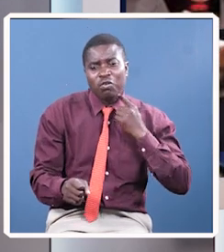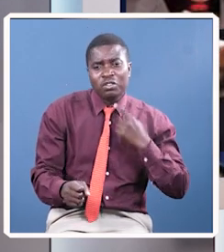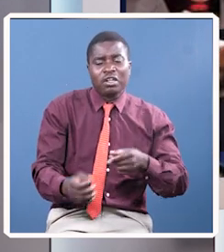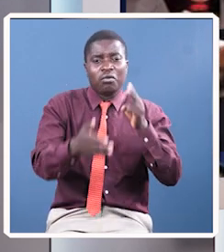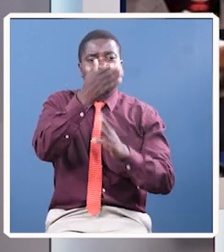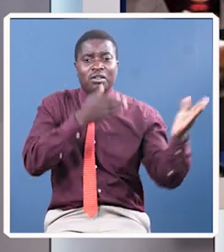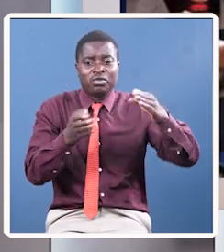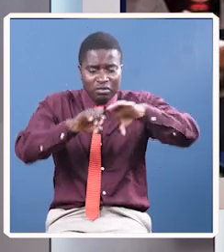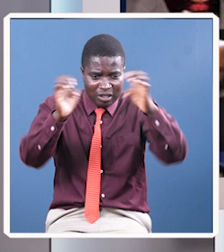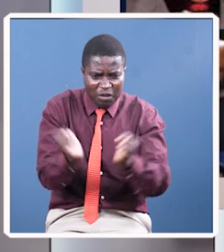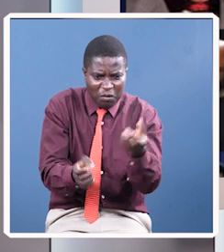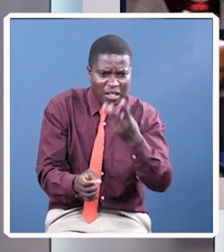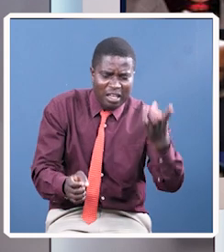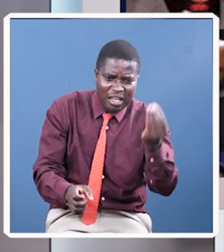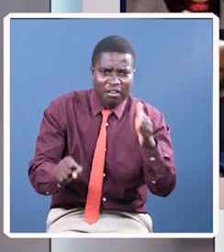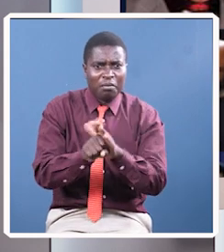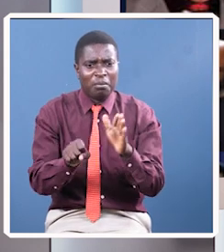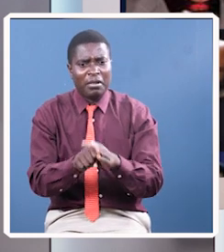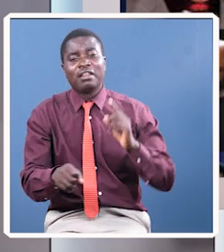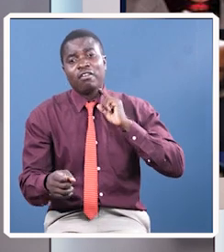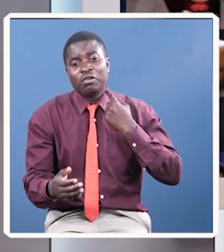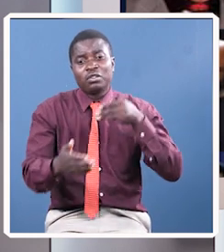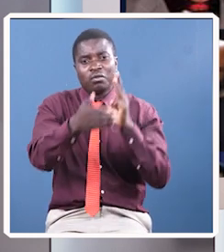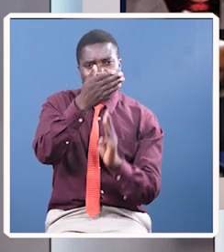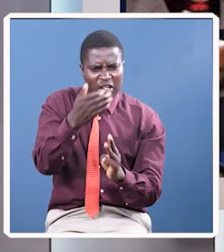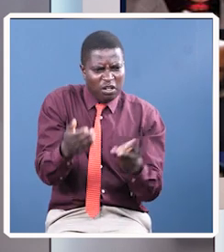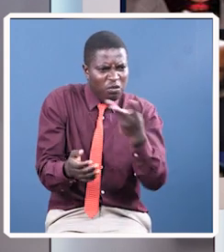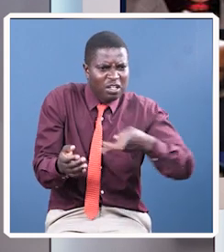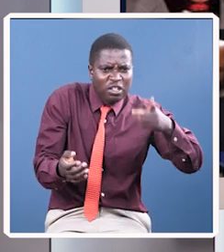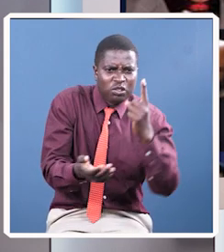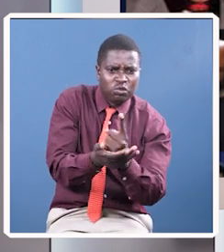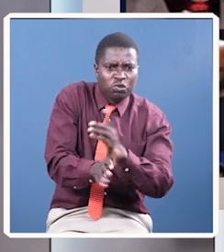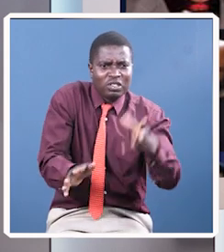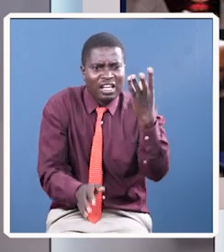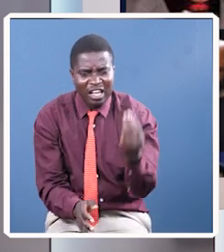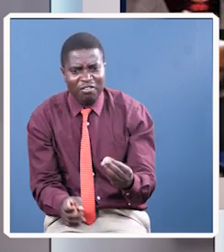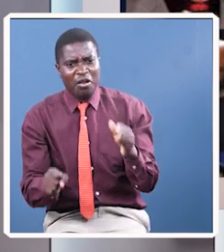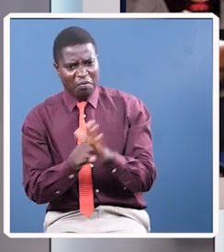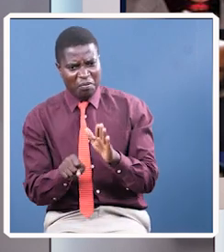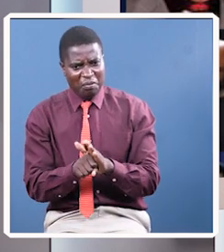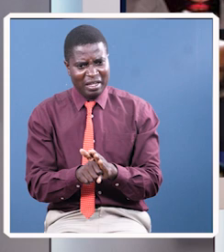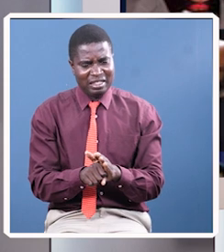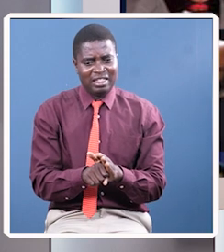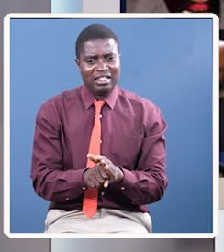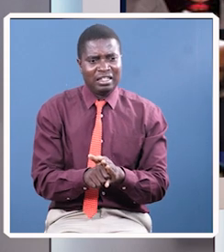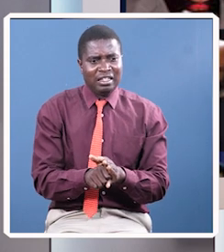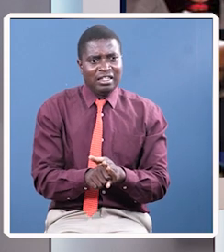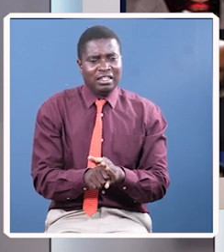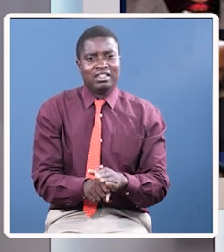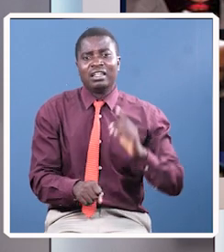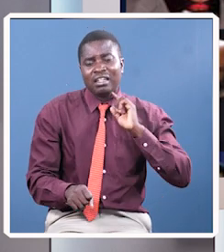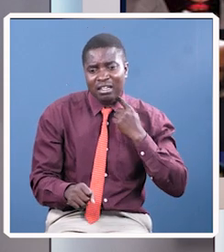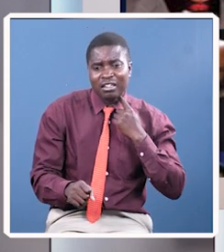prophets. Apana poru kuenda yuko zino katendira pasina prophetic ministry. Wanu waka wanda gari kuti isu tine mwaya